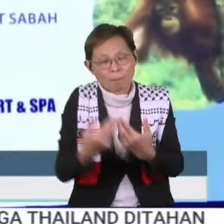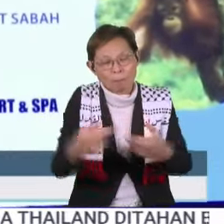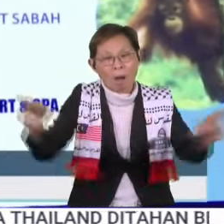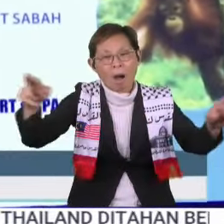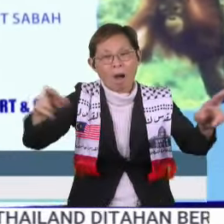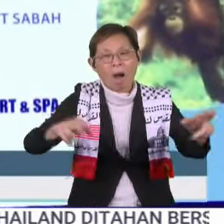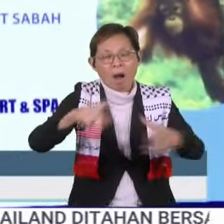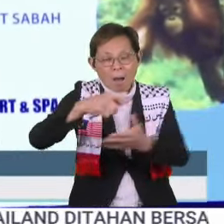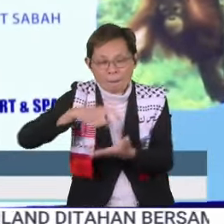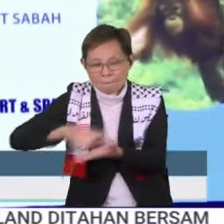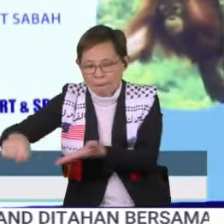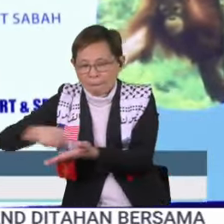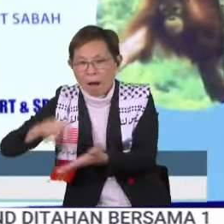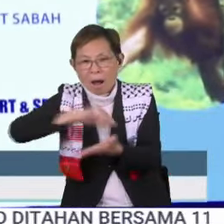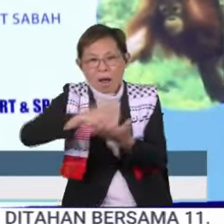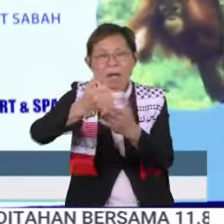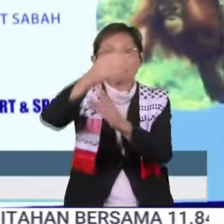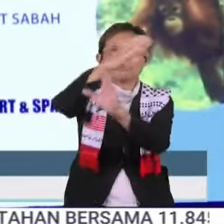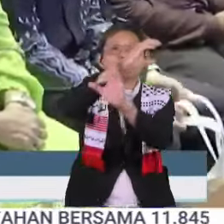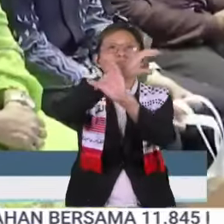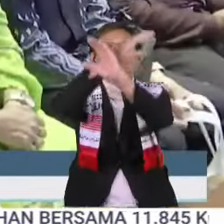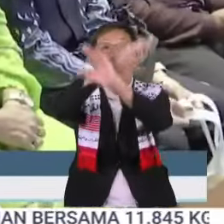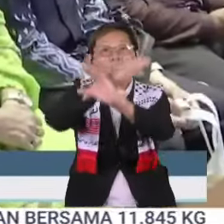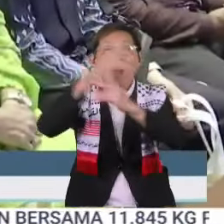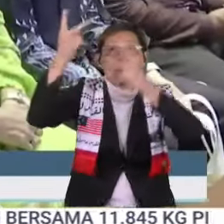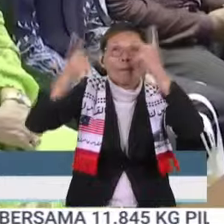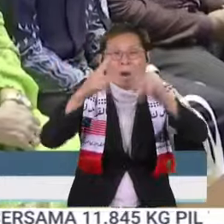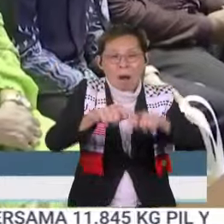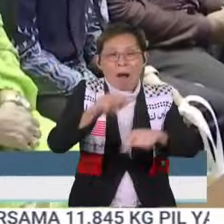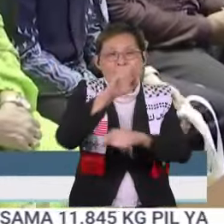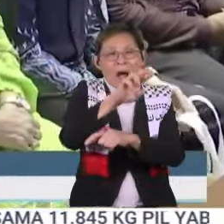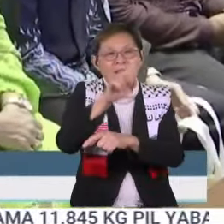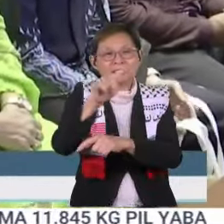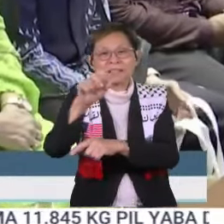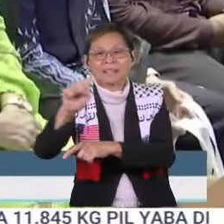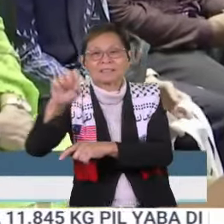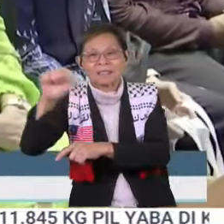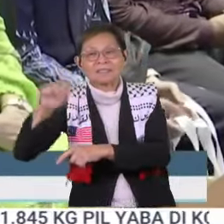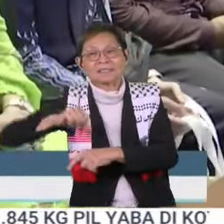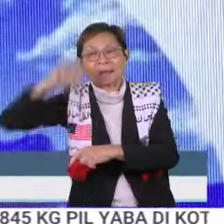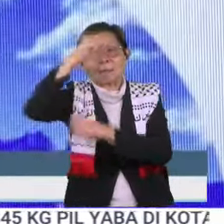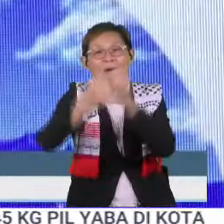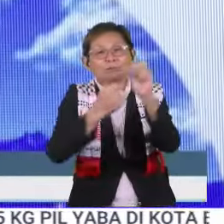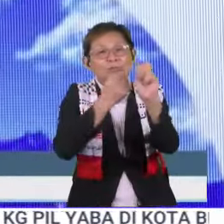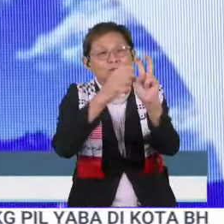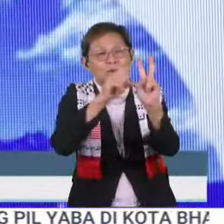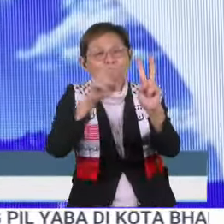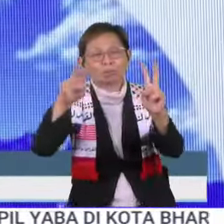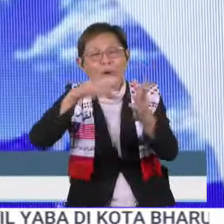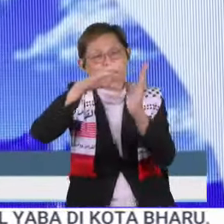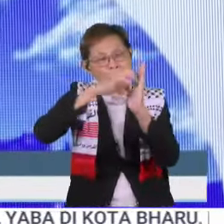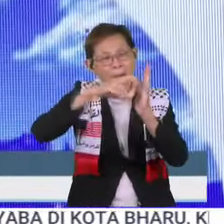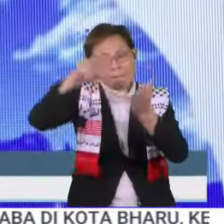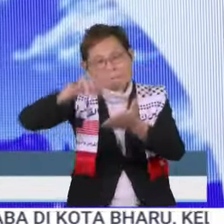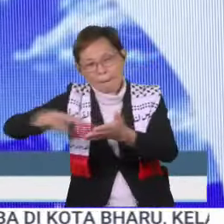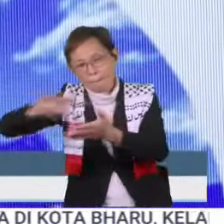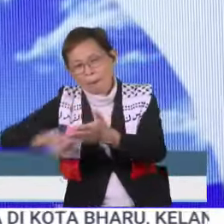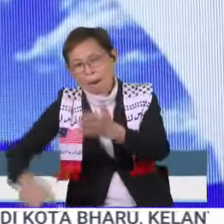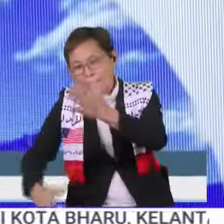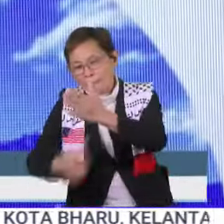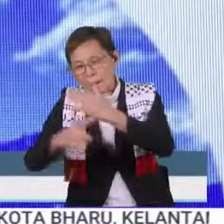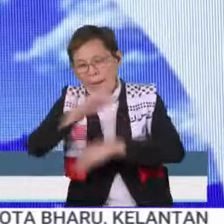melancarkan penerbitan akaun satelit pelancongan wilayah RTSA Sabah 2022. Teks ucapan beliau